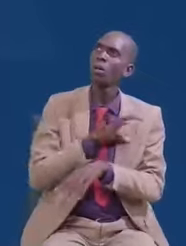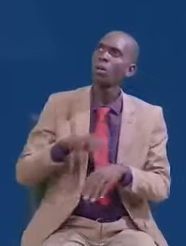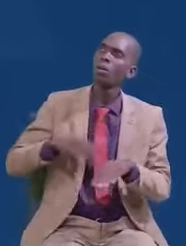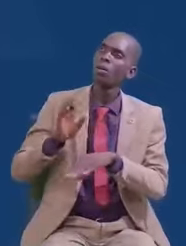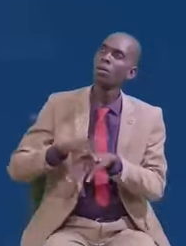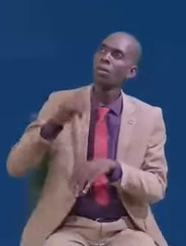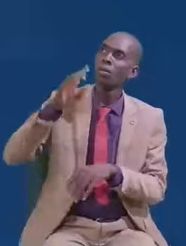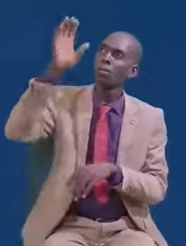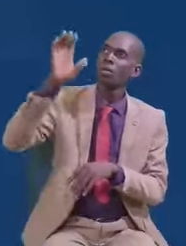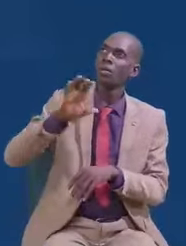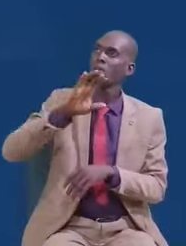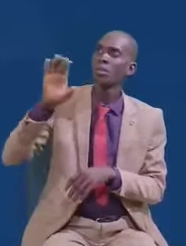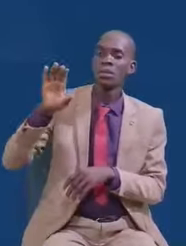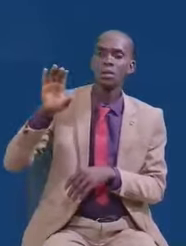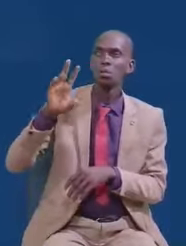Pas de beauté.